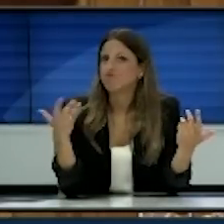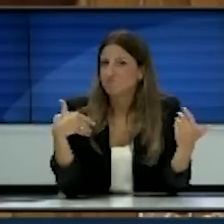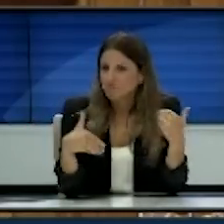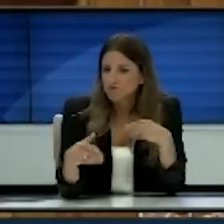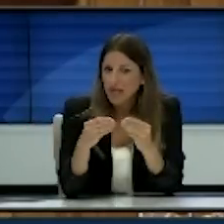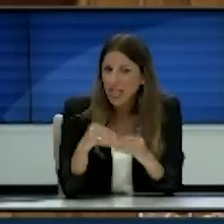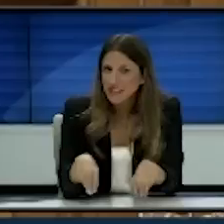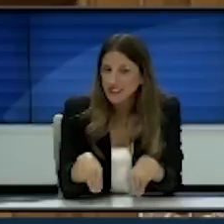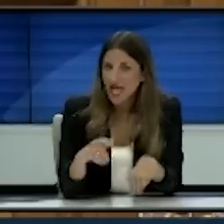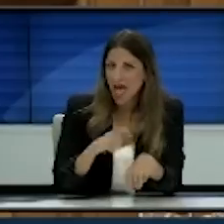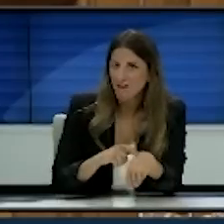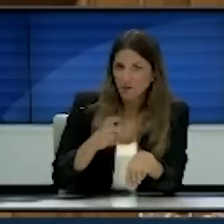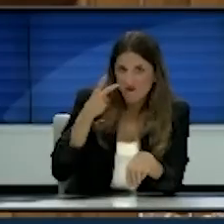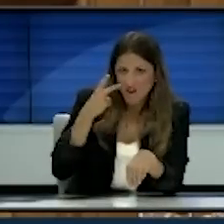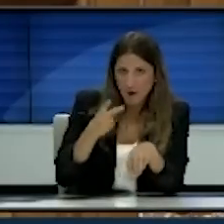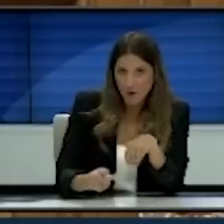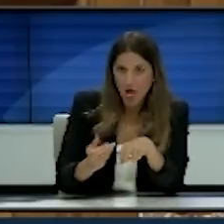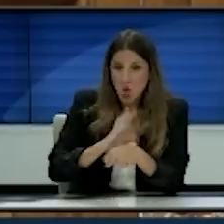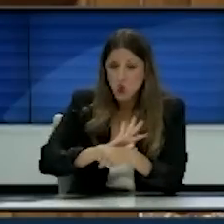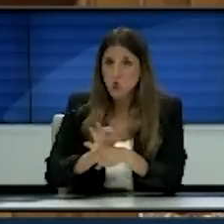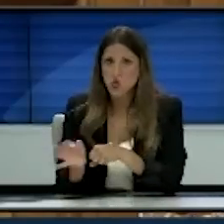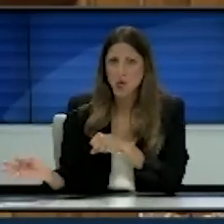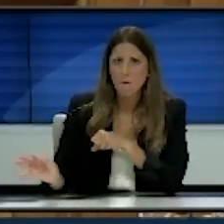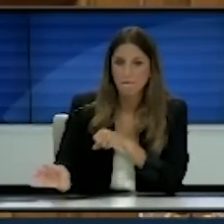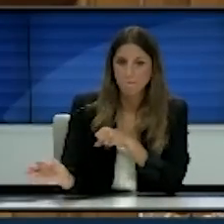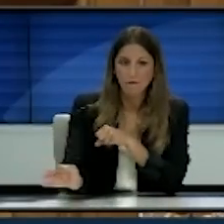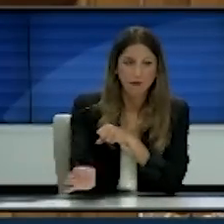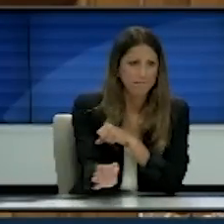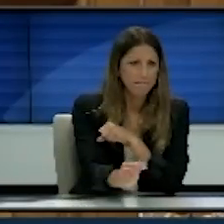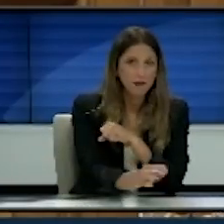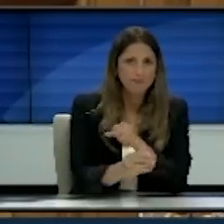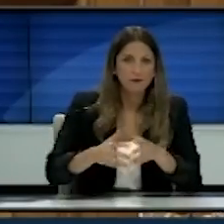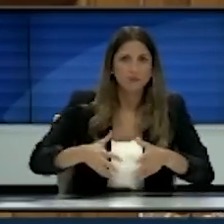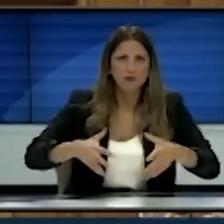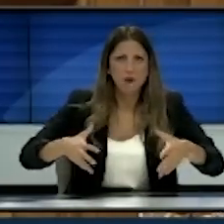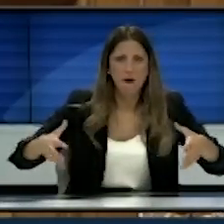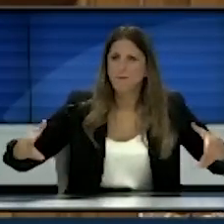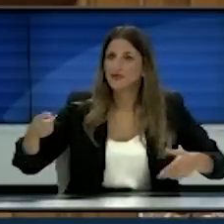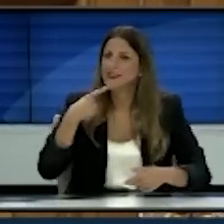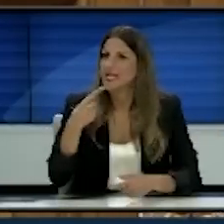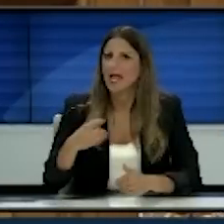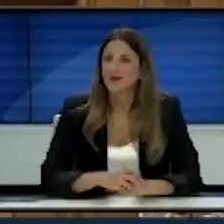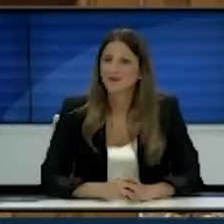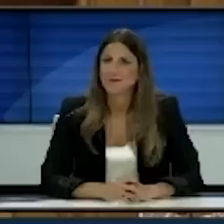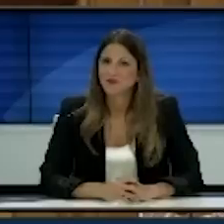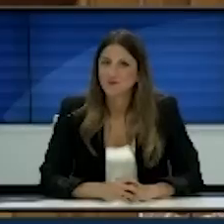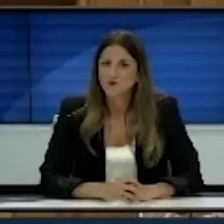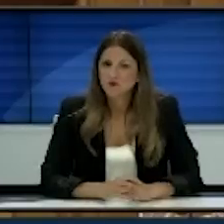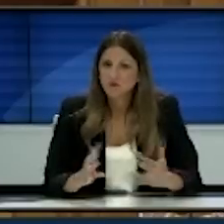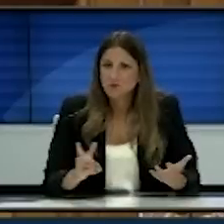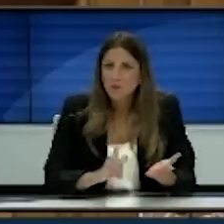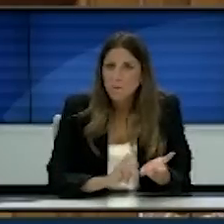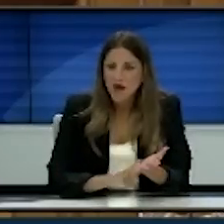υπάρχει αναζωπήρωση της πανδημίας? Απίθανο. Απλά συνεχίζετε να αρνείστε τη στήριξη των